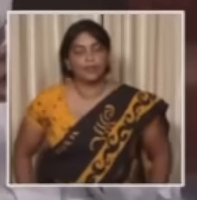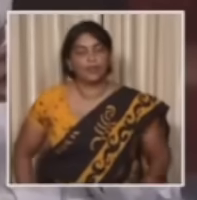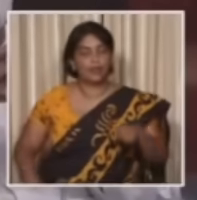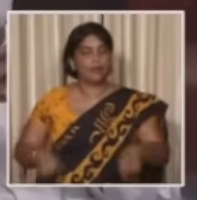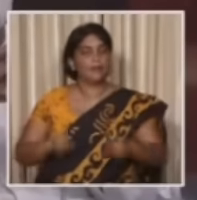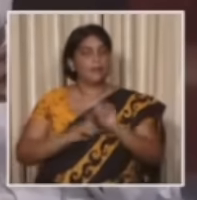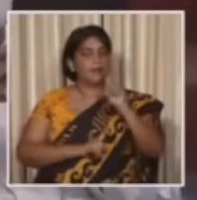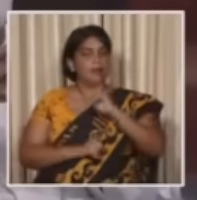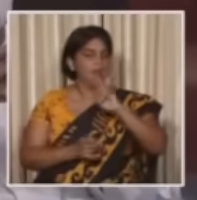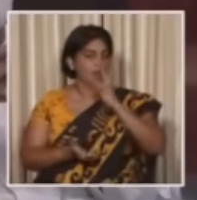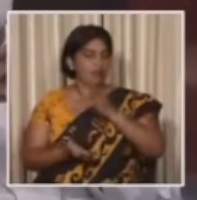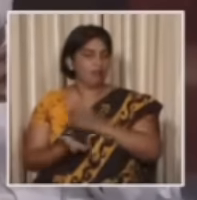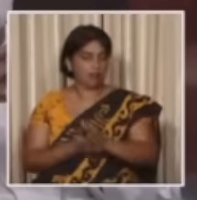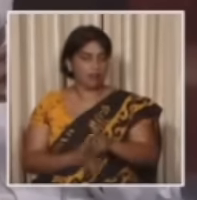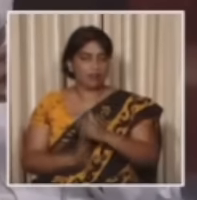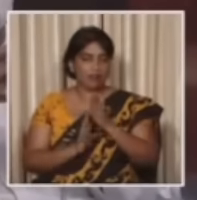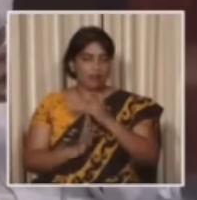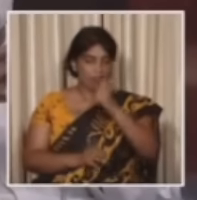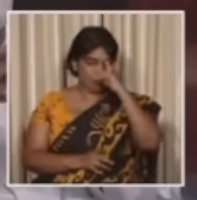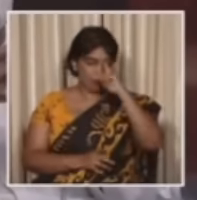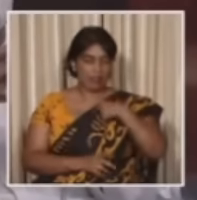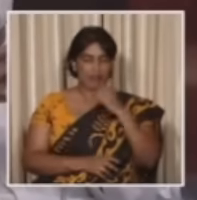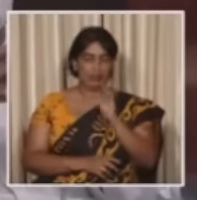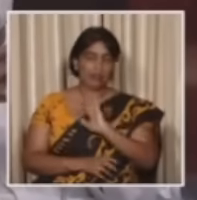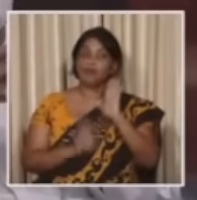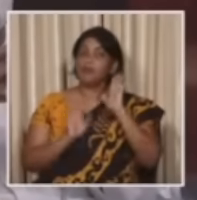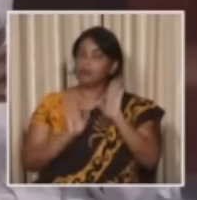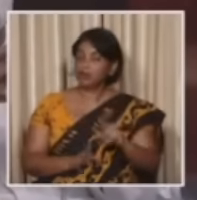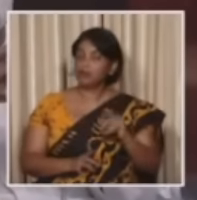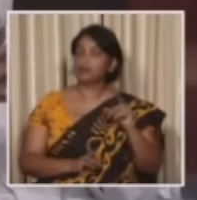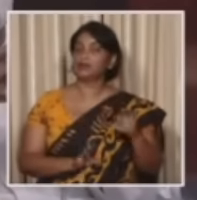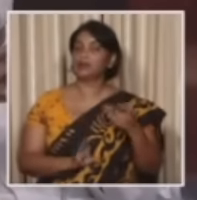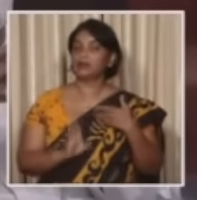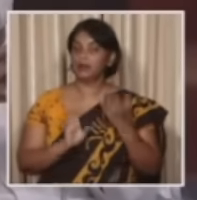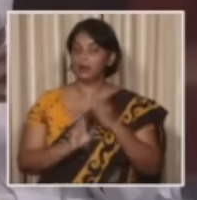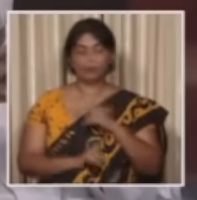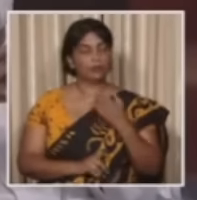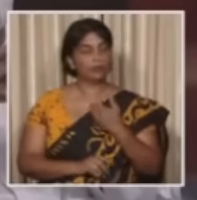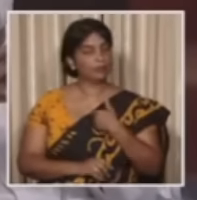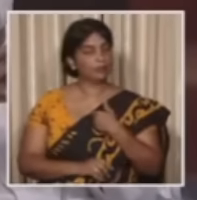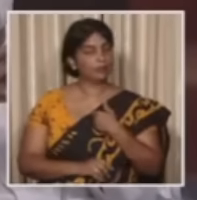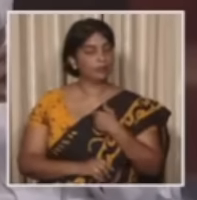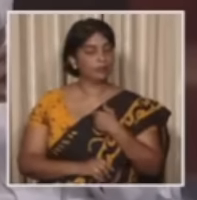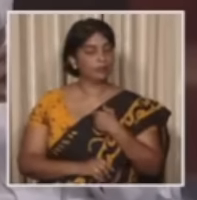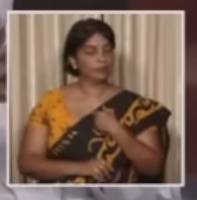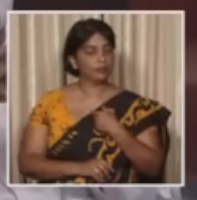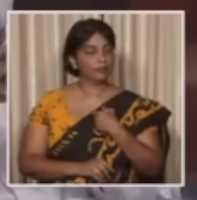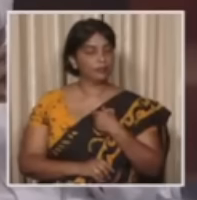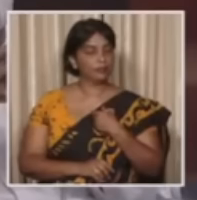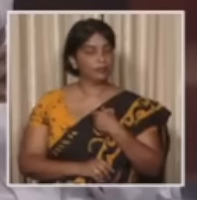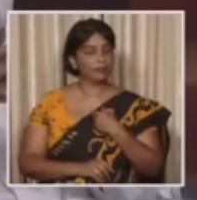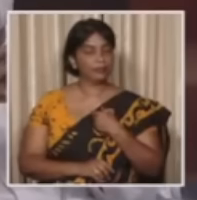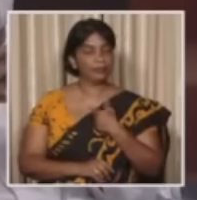කැරිබි එක මන්න හිතන්න එතුමා හිතවත කෙරුවා කියලා. නමුත් එදා මොකද